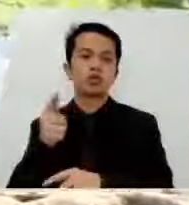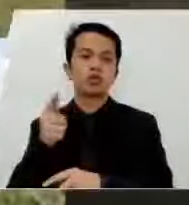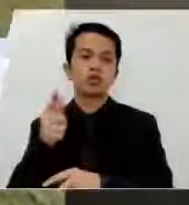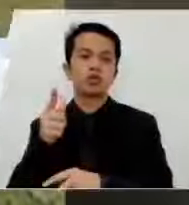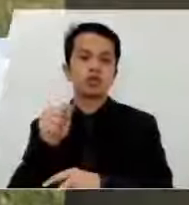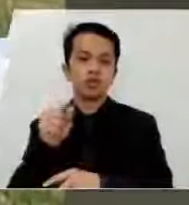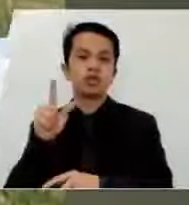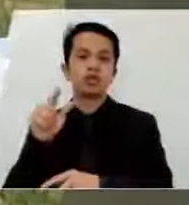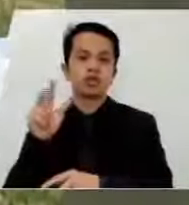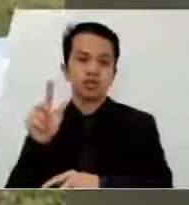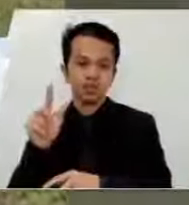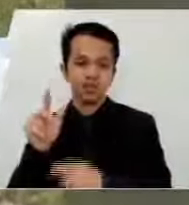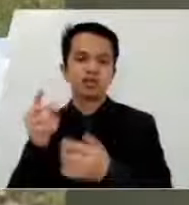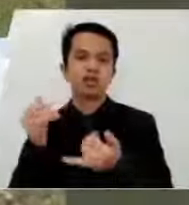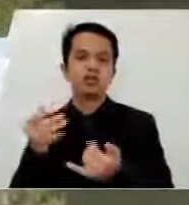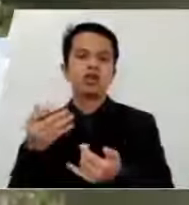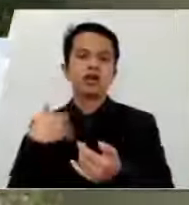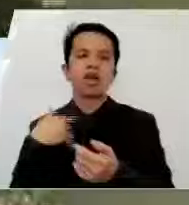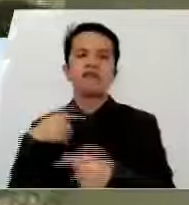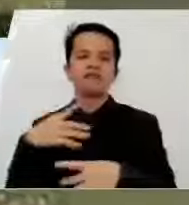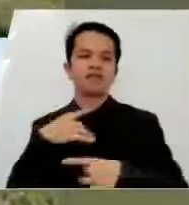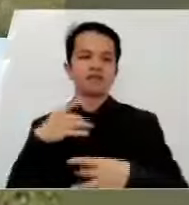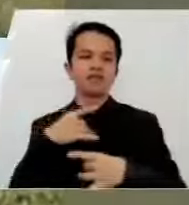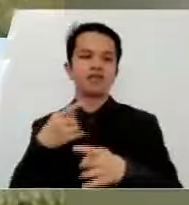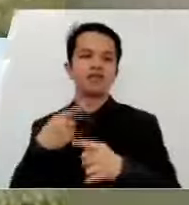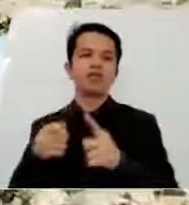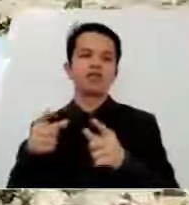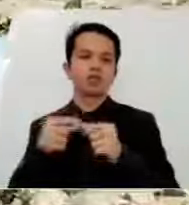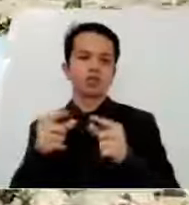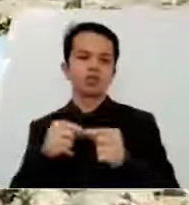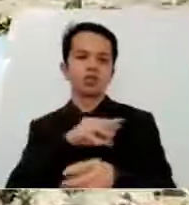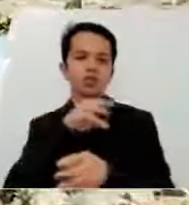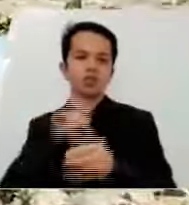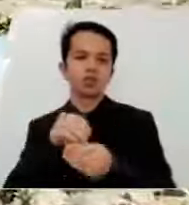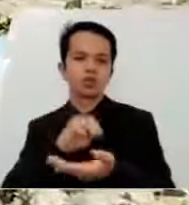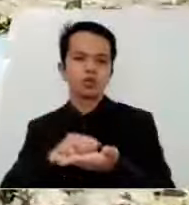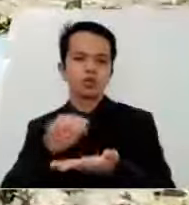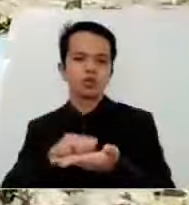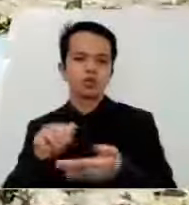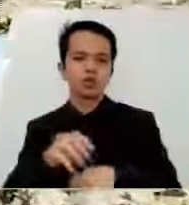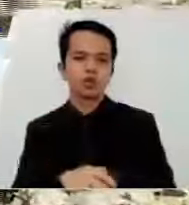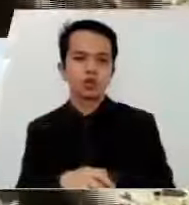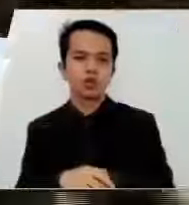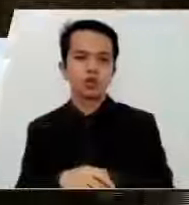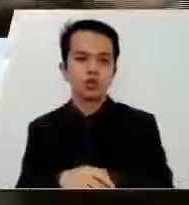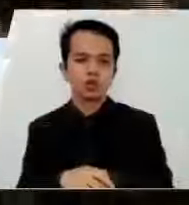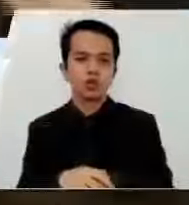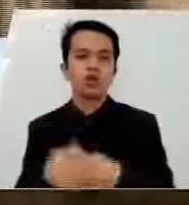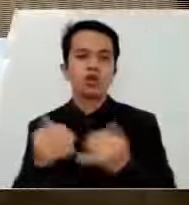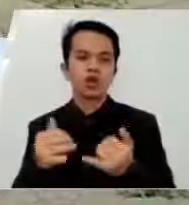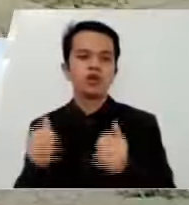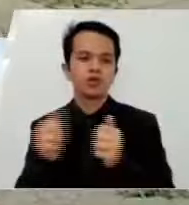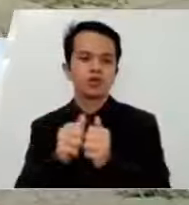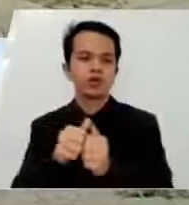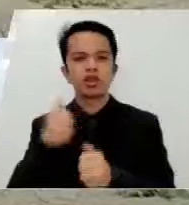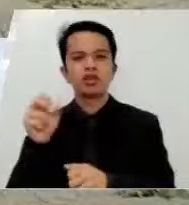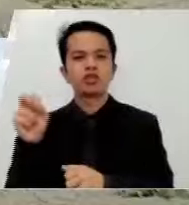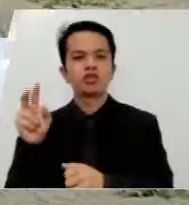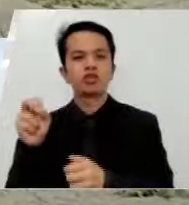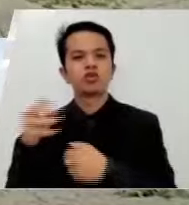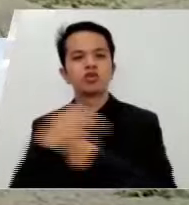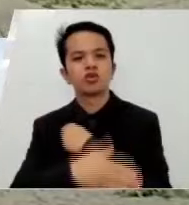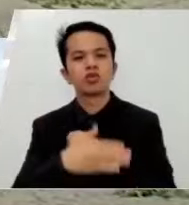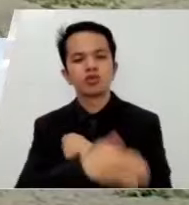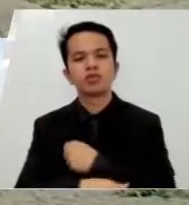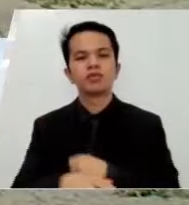October 2023, nagpahayag ng interes ang Japan. Pero observer country muna sila ngayong taon kasama ang 13 pang bansa gaya ng Canada at